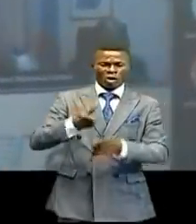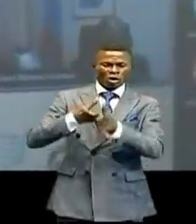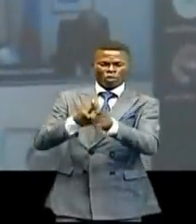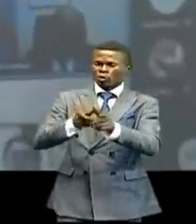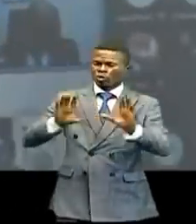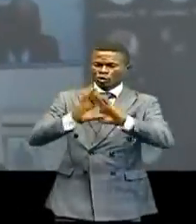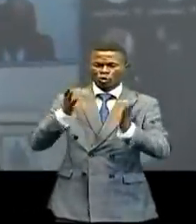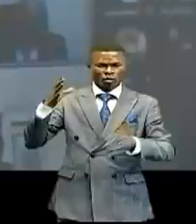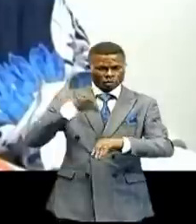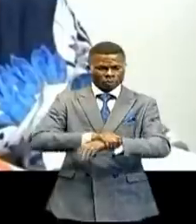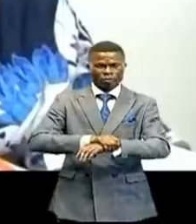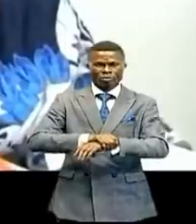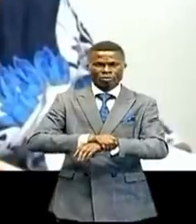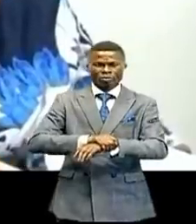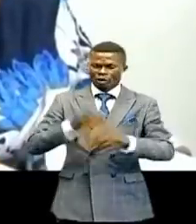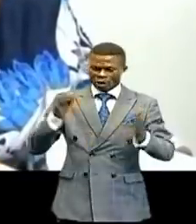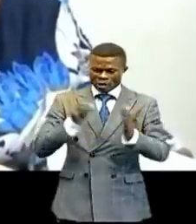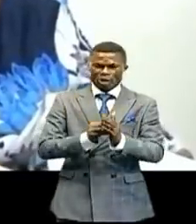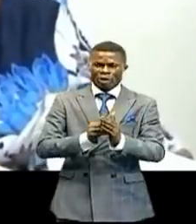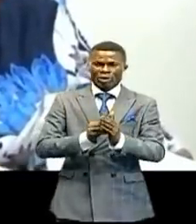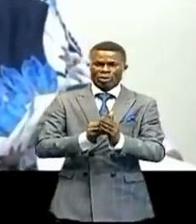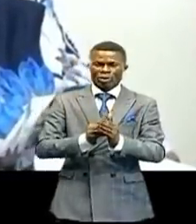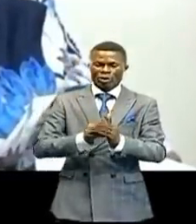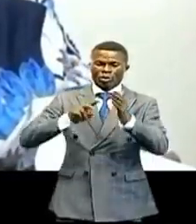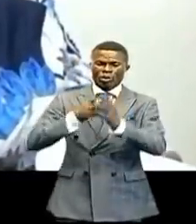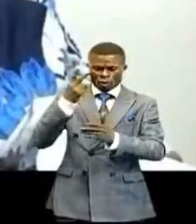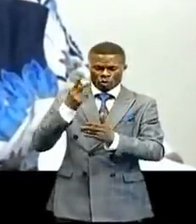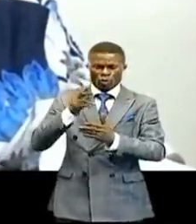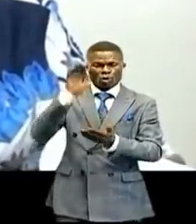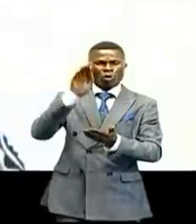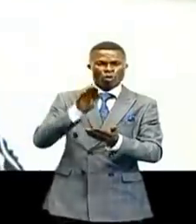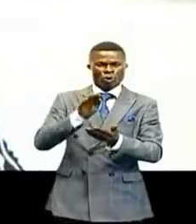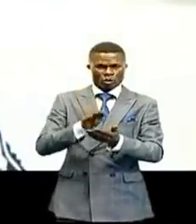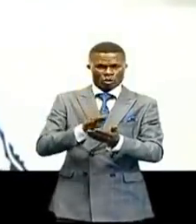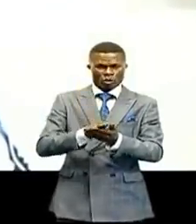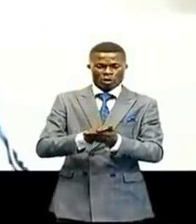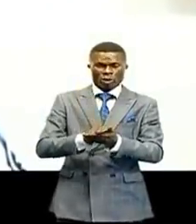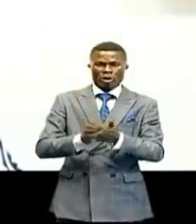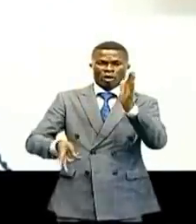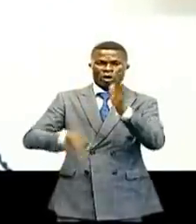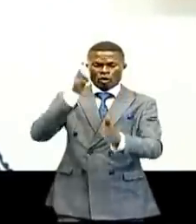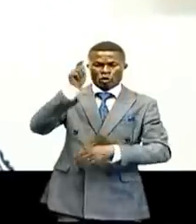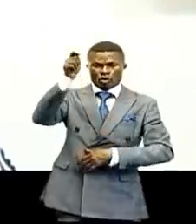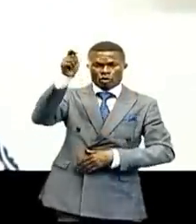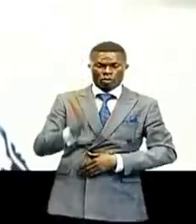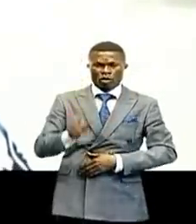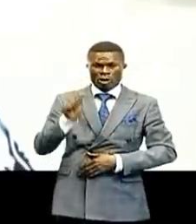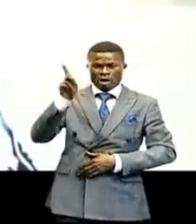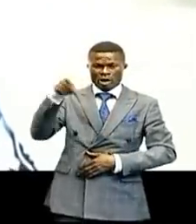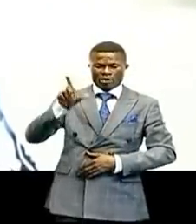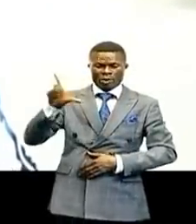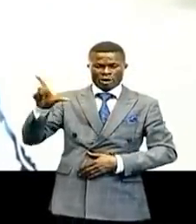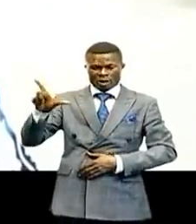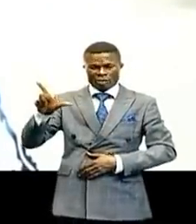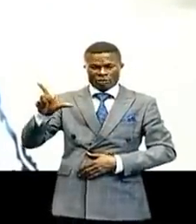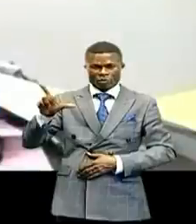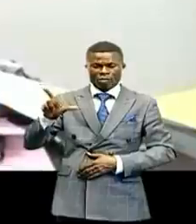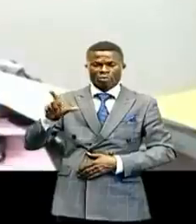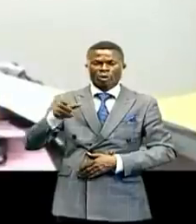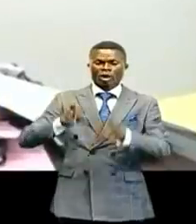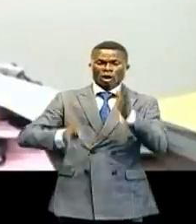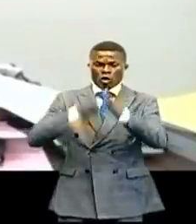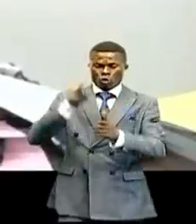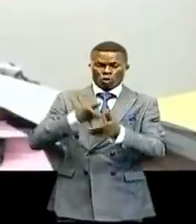munitions. Il s'en est suivi une double reddition. 12 combattants APCLS de Jean Balaïré, munis de 12